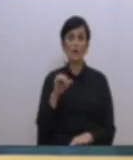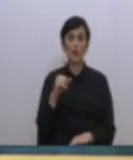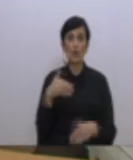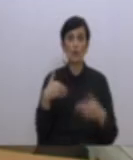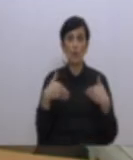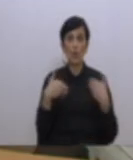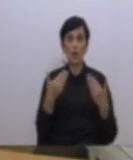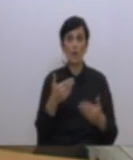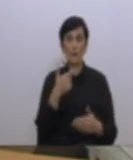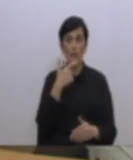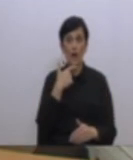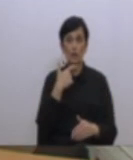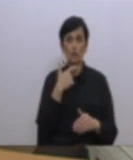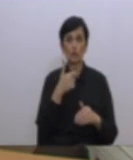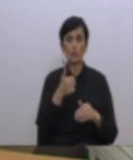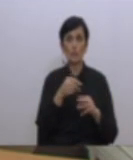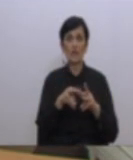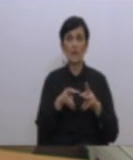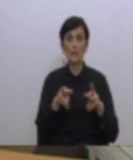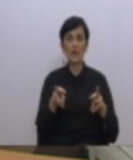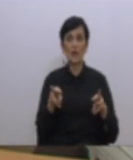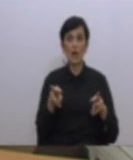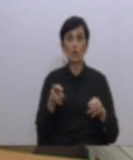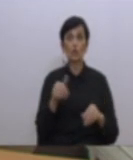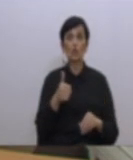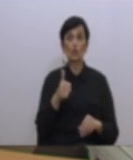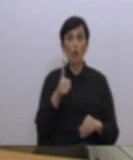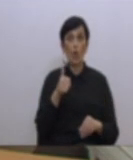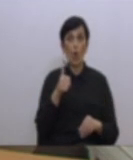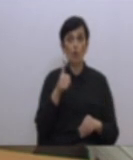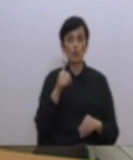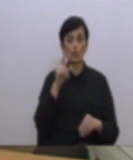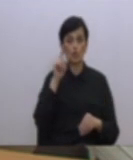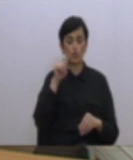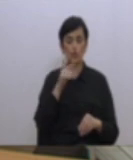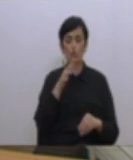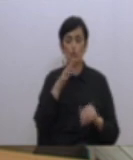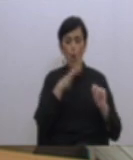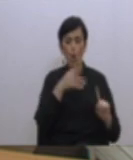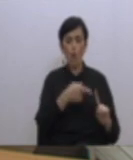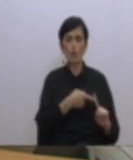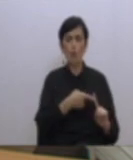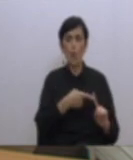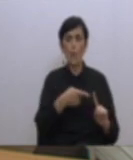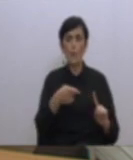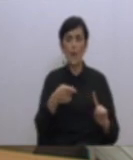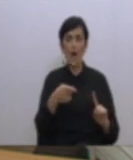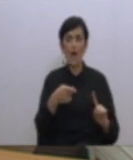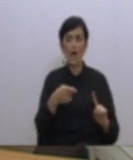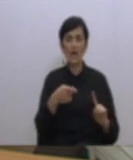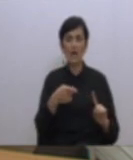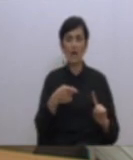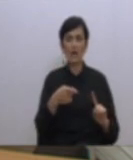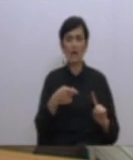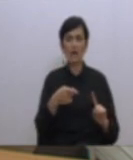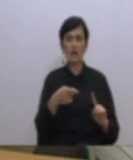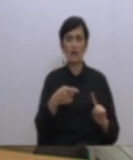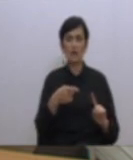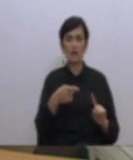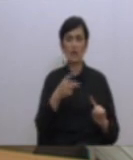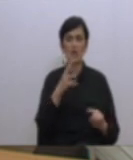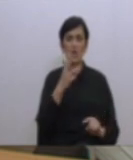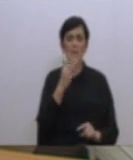Mogu samo vam zvati premijer ministrom. Rogosno bili ja bolu periodči i sema